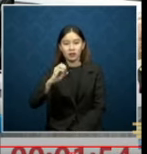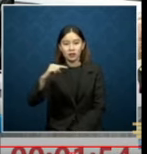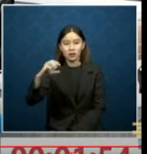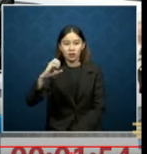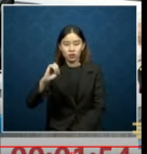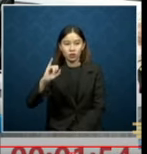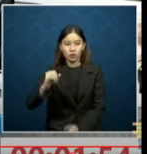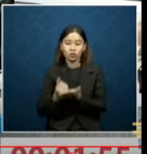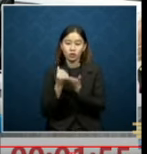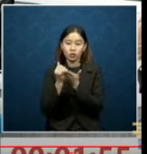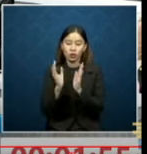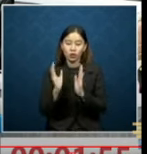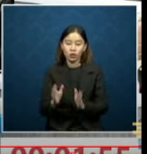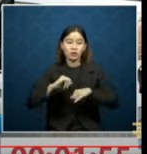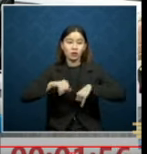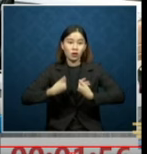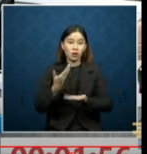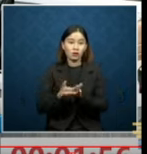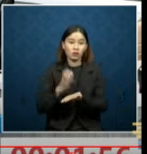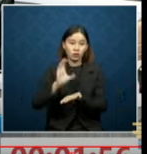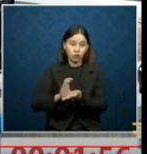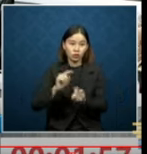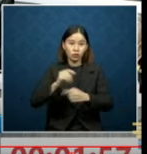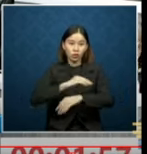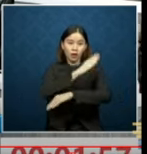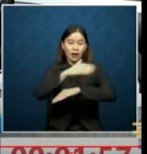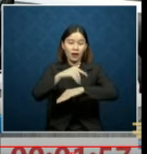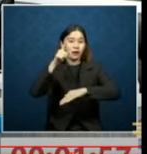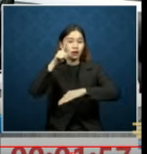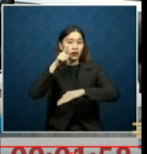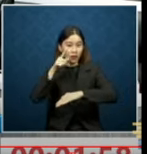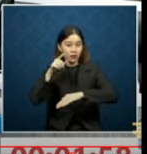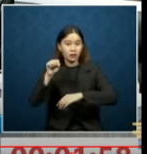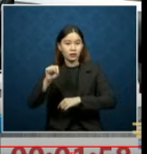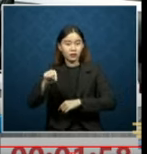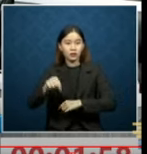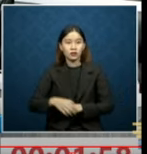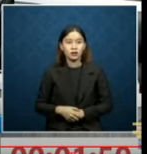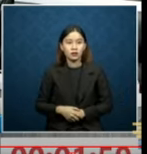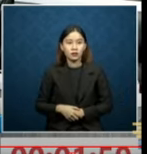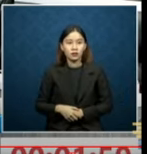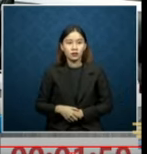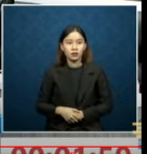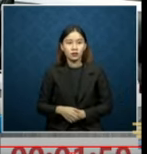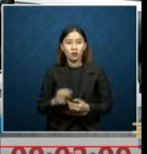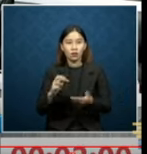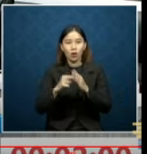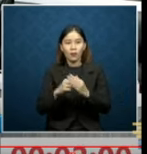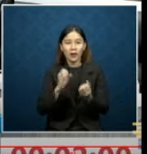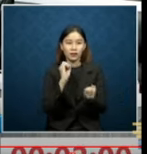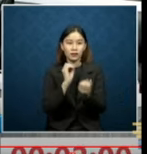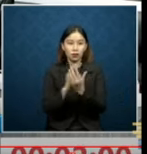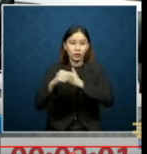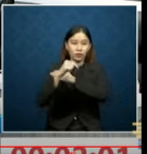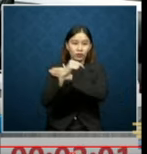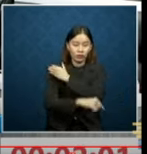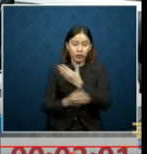ในทุนครับที่อุทยานแห่งชาติเขาใหญ่มรดกโลกสอเจตนาทุจริต